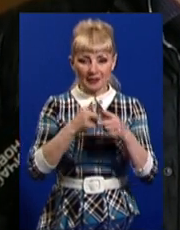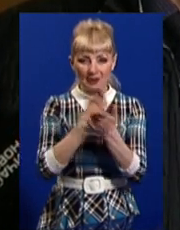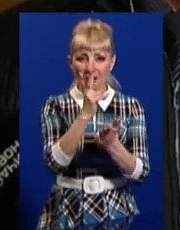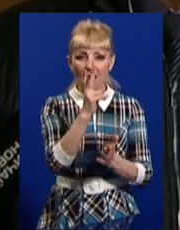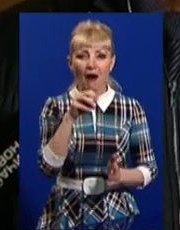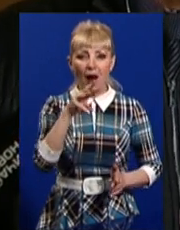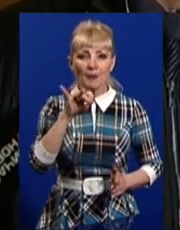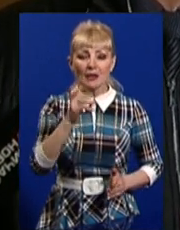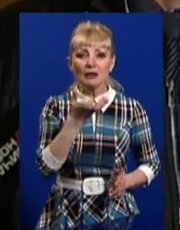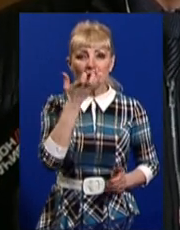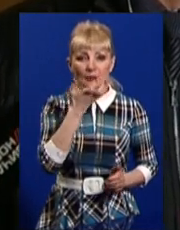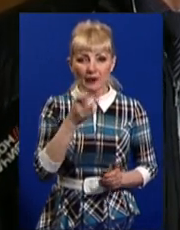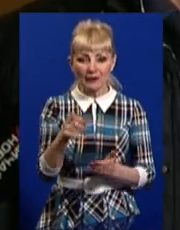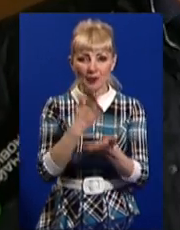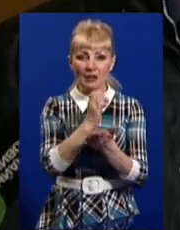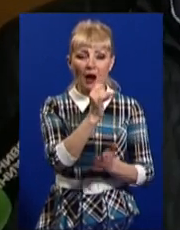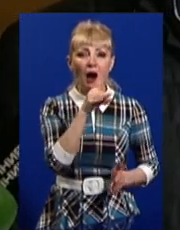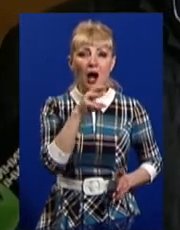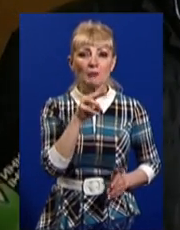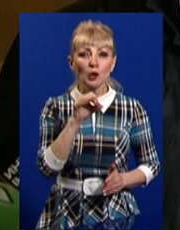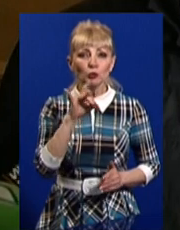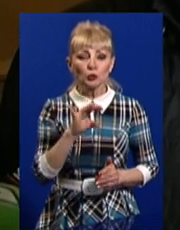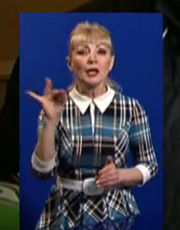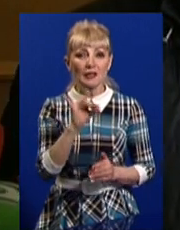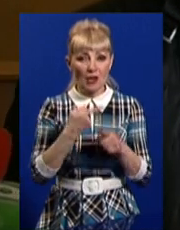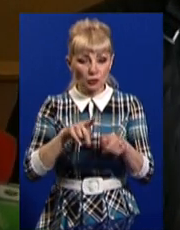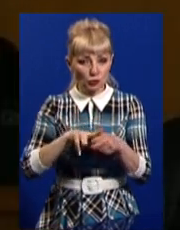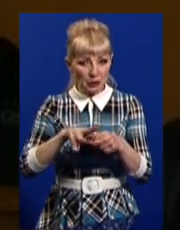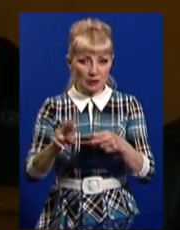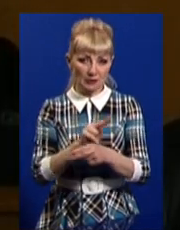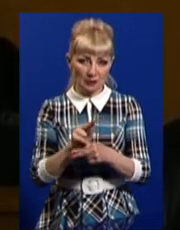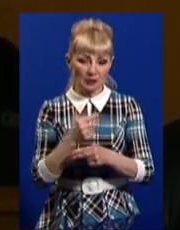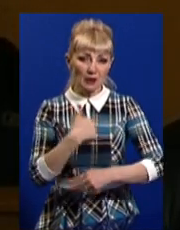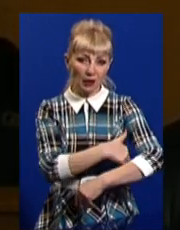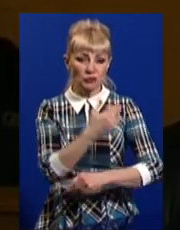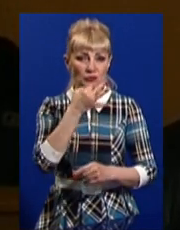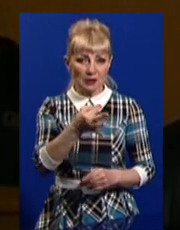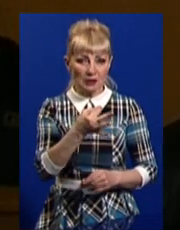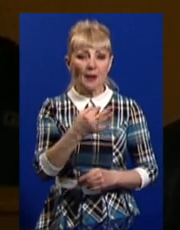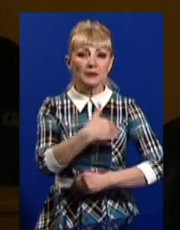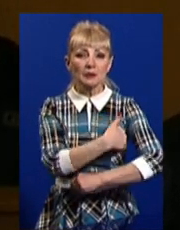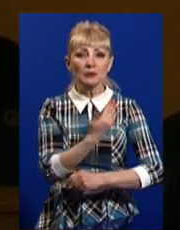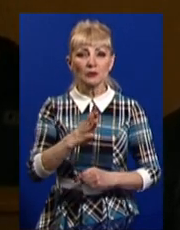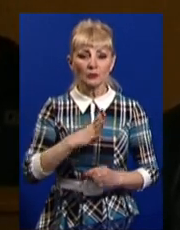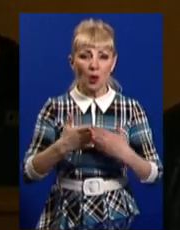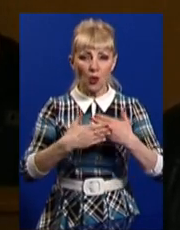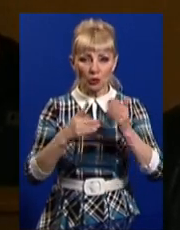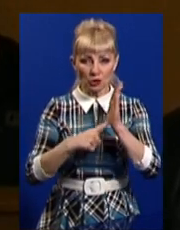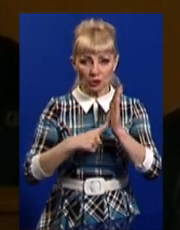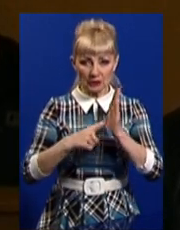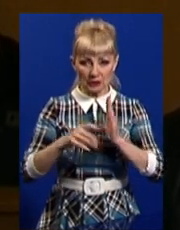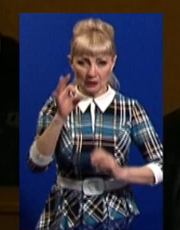камері є запірна арматура, яку цей слюсар і ремонтував. Хочу лише сказати, що температура теплоносія була близько 60